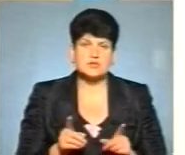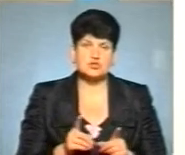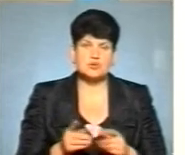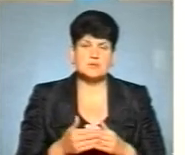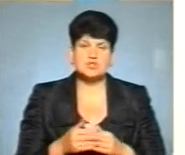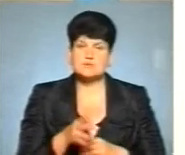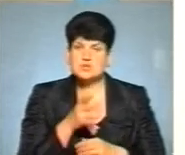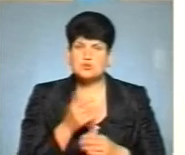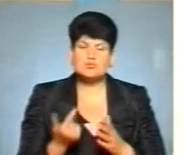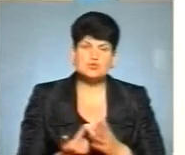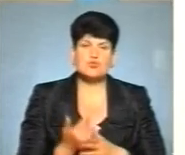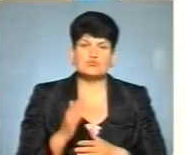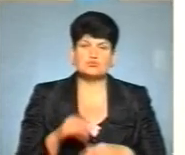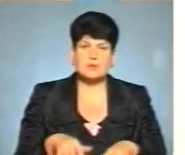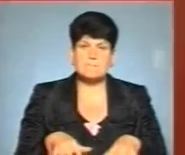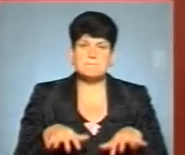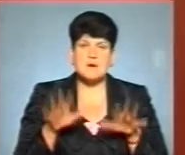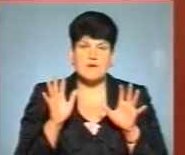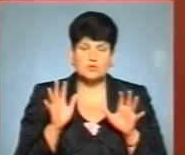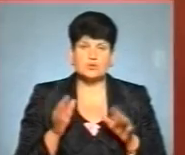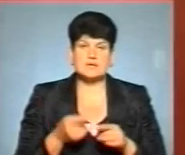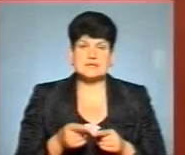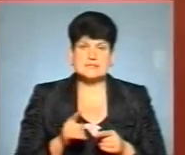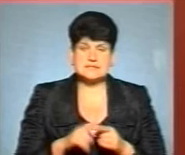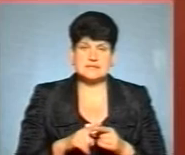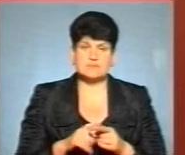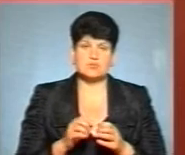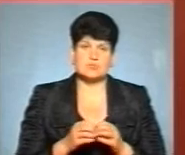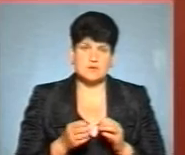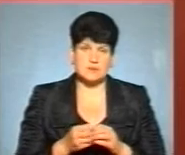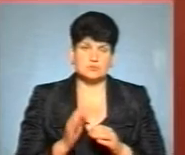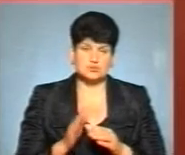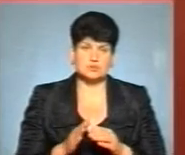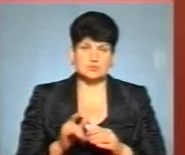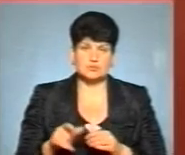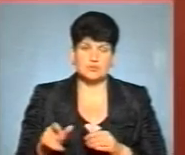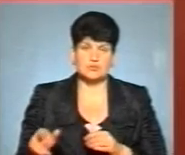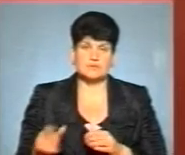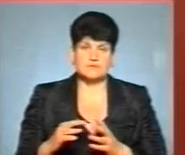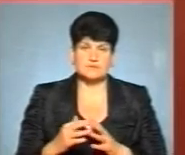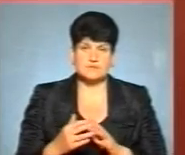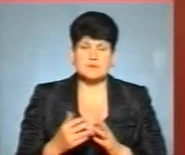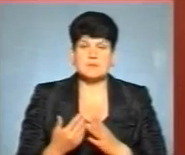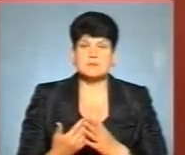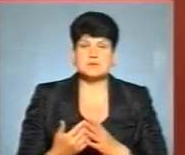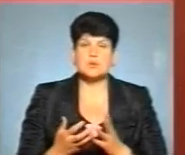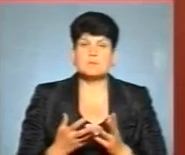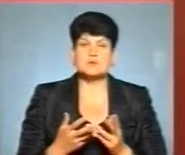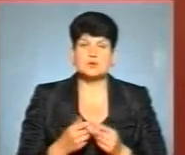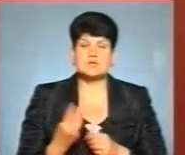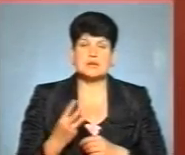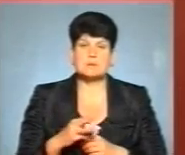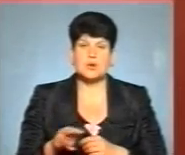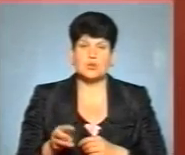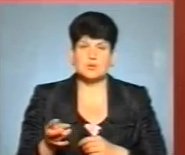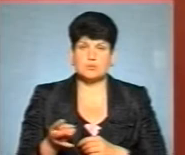найближчим часом знову буде паводок, і це загрожує, звичайно, мешканцям села. І приблизний підрахунок 3 мільйони